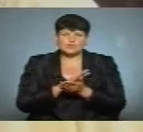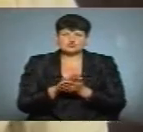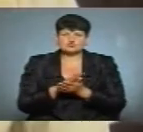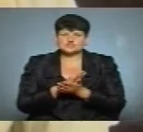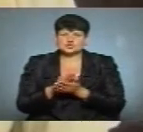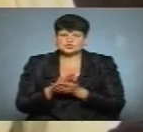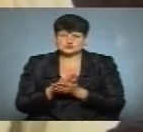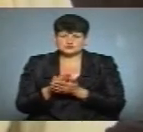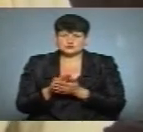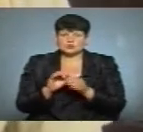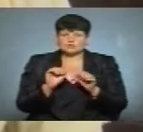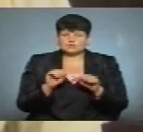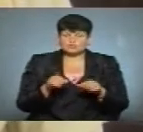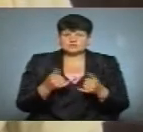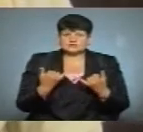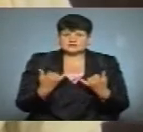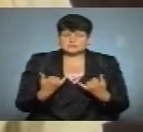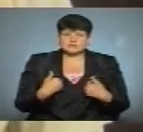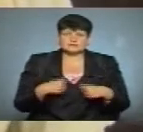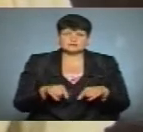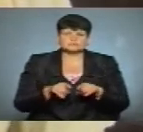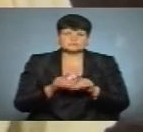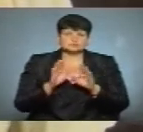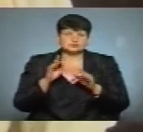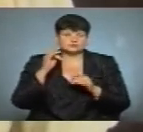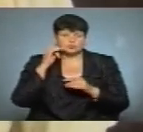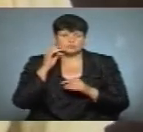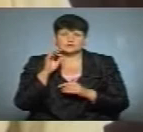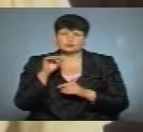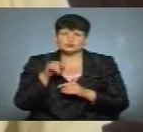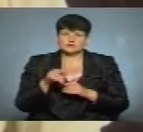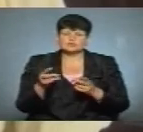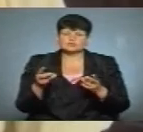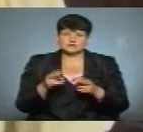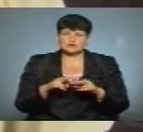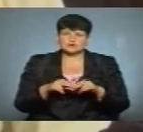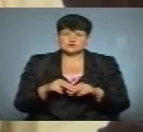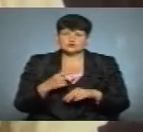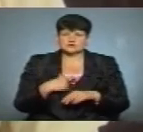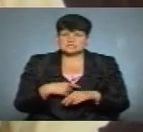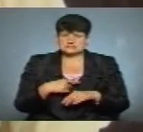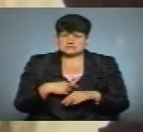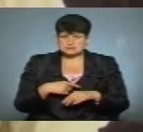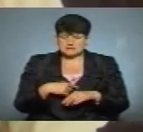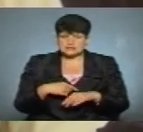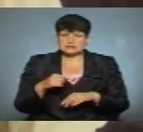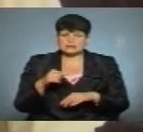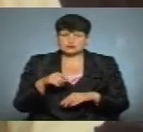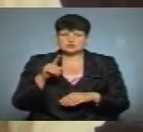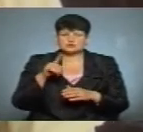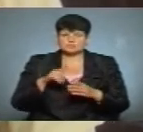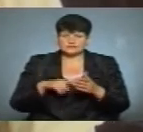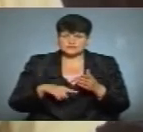очищеною. Може, тепер і ми теж будемо думати про те, що варто охрещувати себе для того, щоб вірити